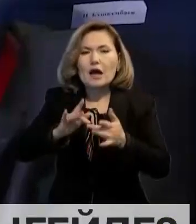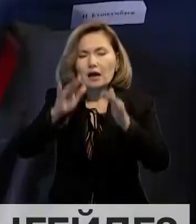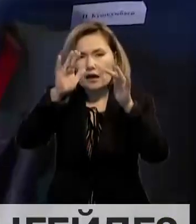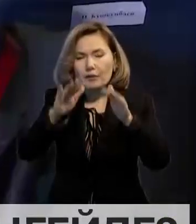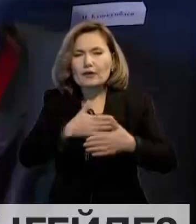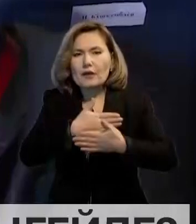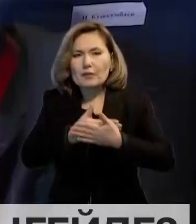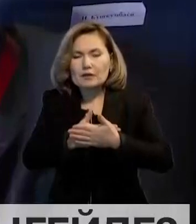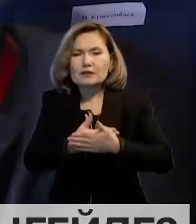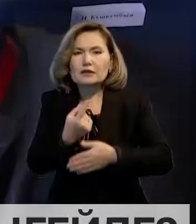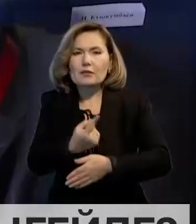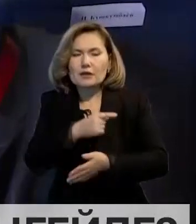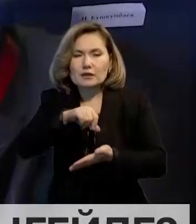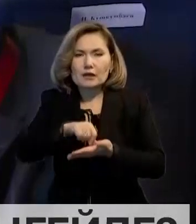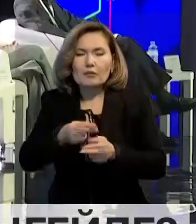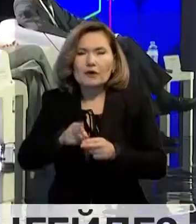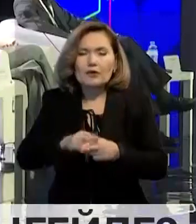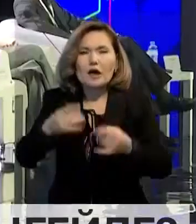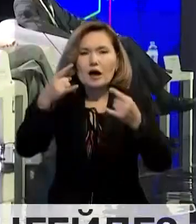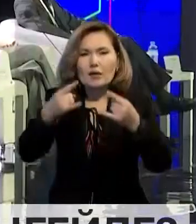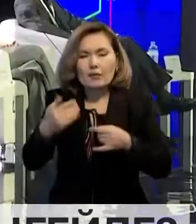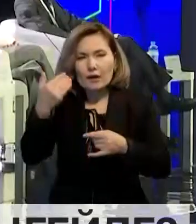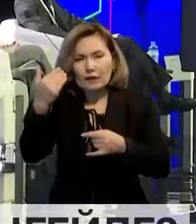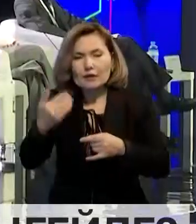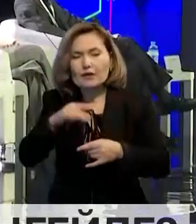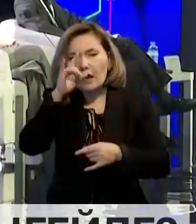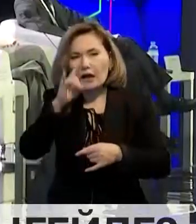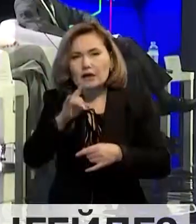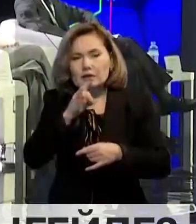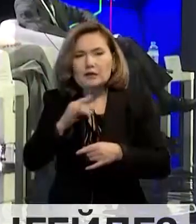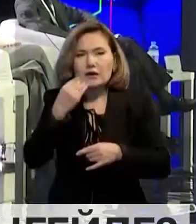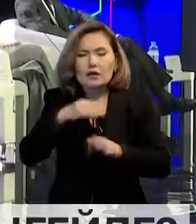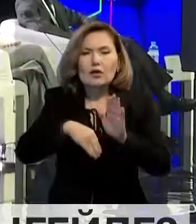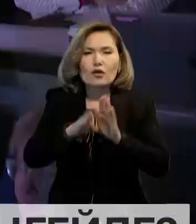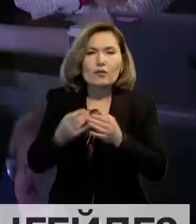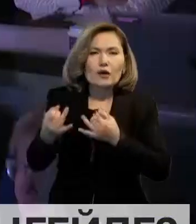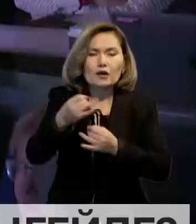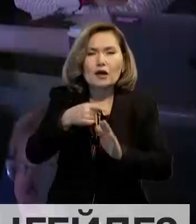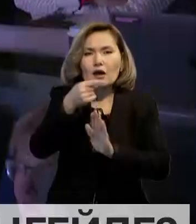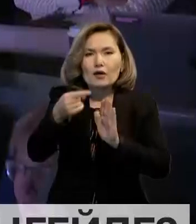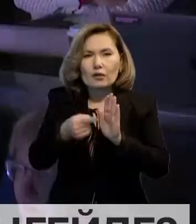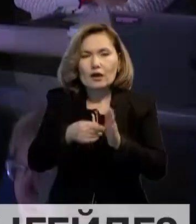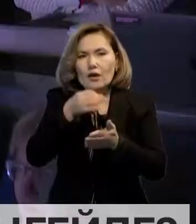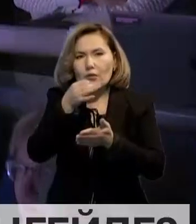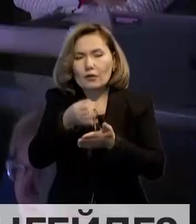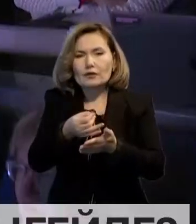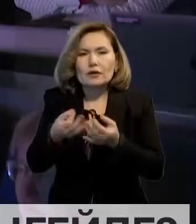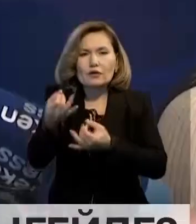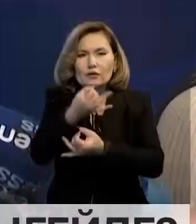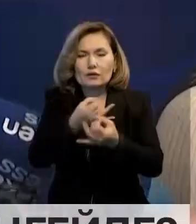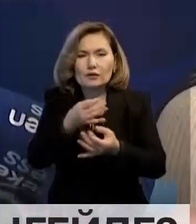белсенді қолданушылары да келді. Медиа мамандардың мақсаты бір – отандық контентті жан-жақты талқылап, көкейтесті мәселелерді ортаға